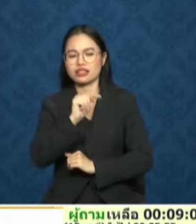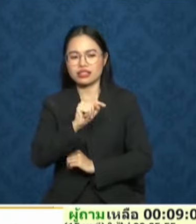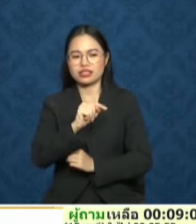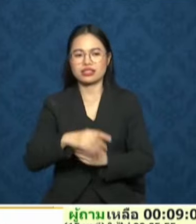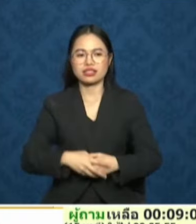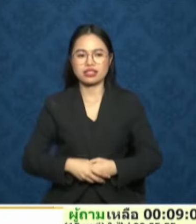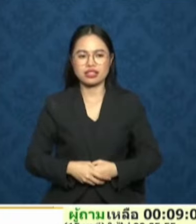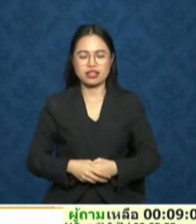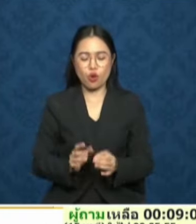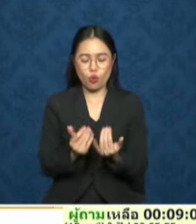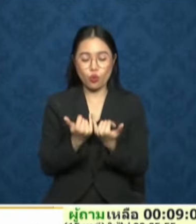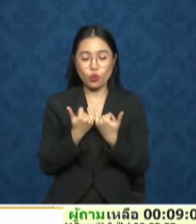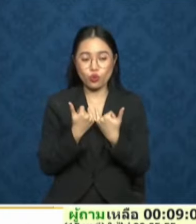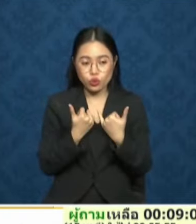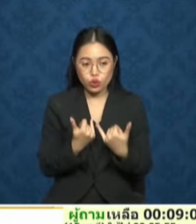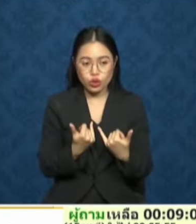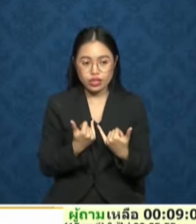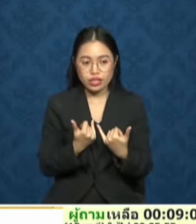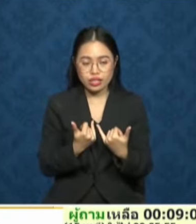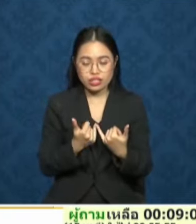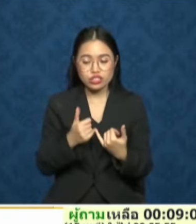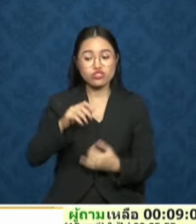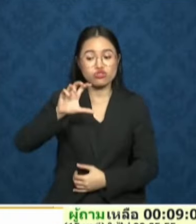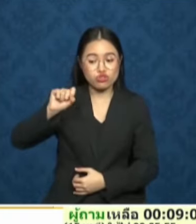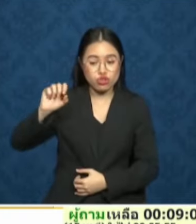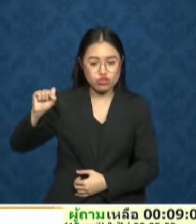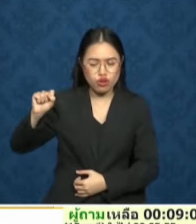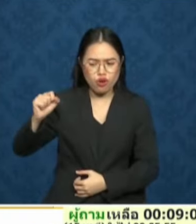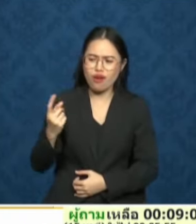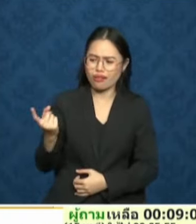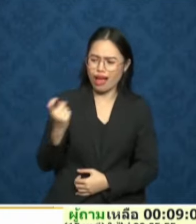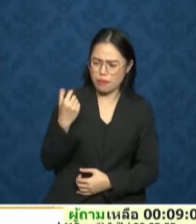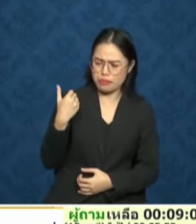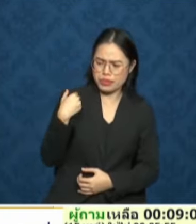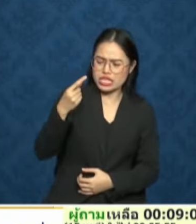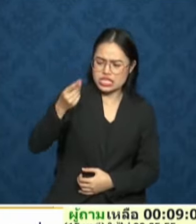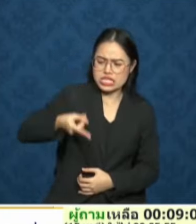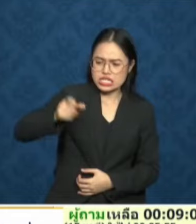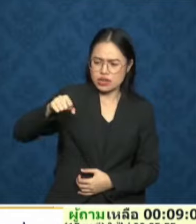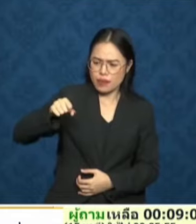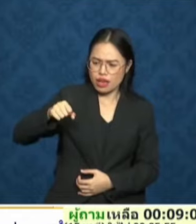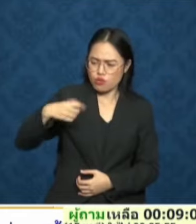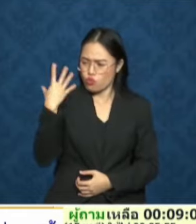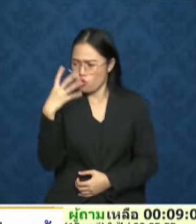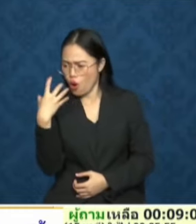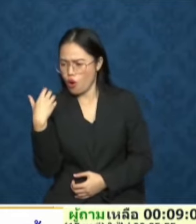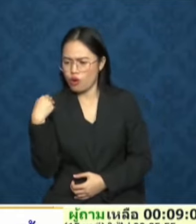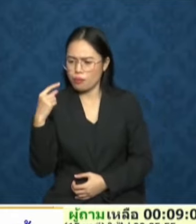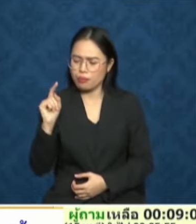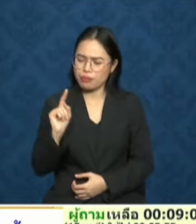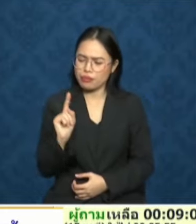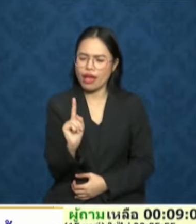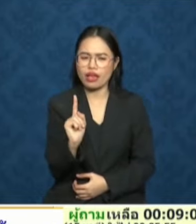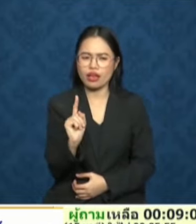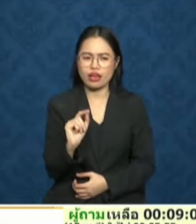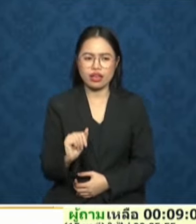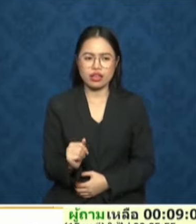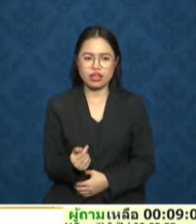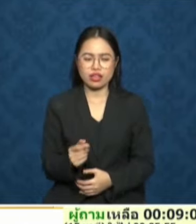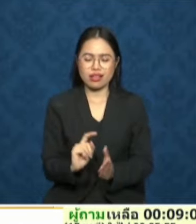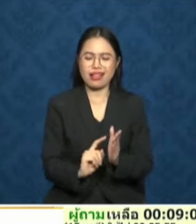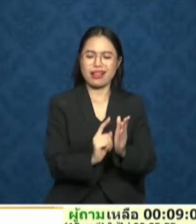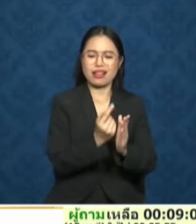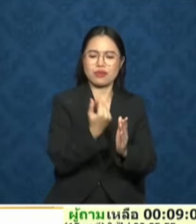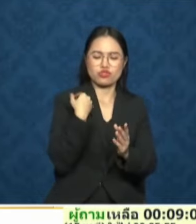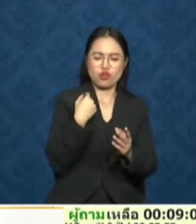้ตอนนี้เมอท่สมาชิกได้พูมาสัครู่วามนมีไหม มันมีจรงไหม หอมเป็อย่างไรตั้งแต่เรามี